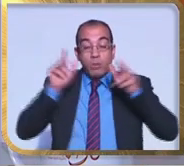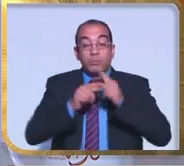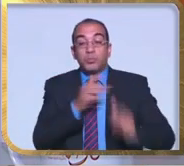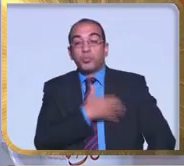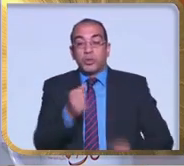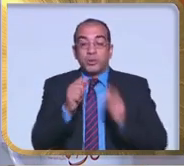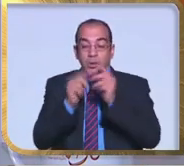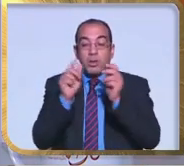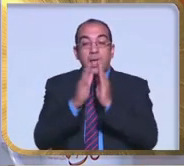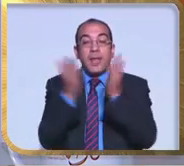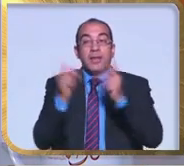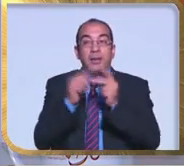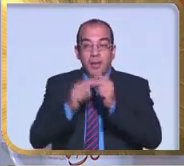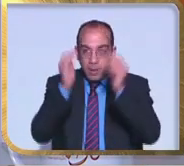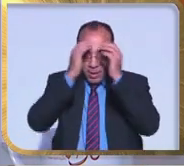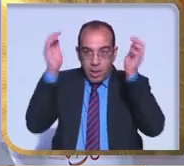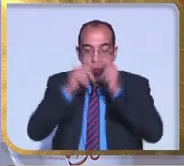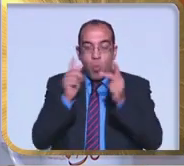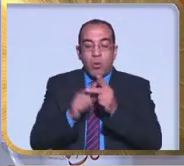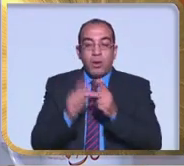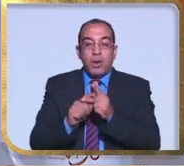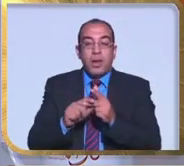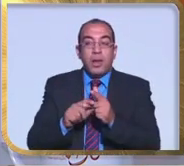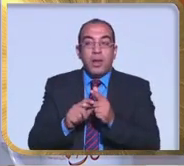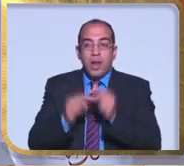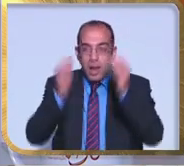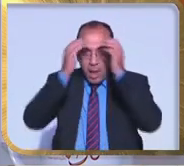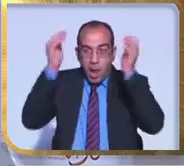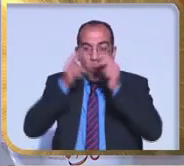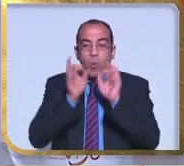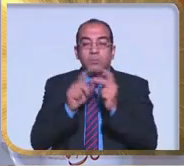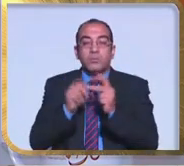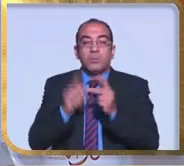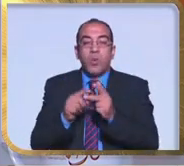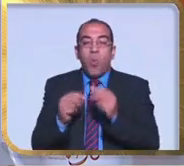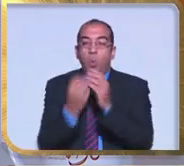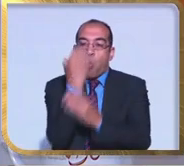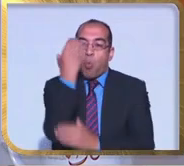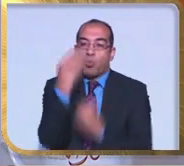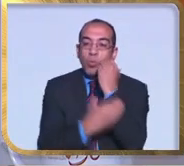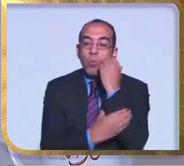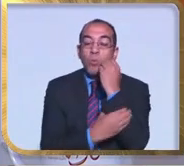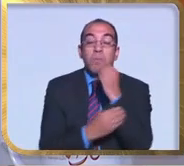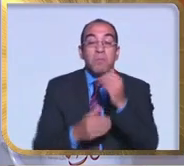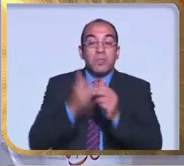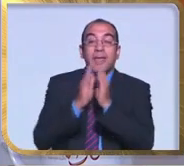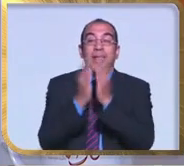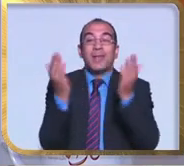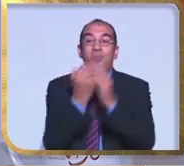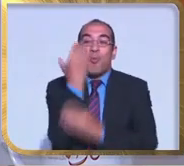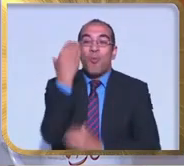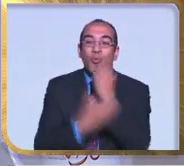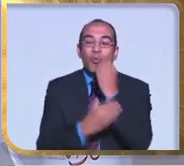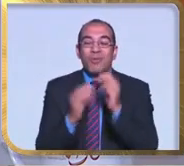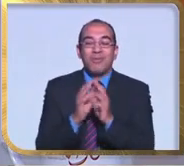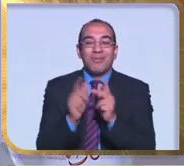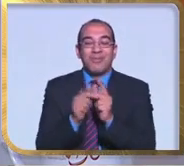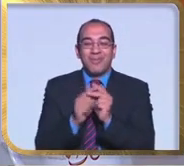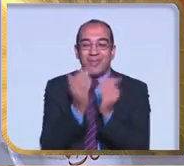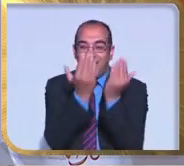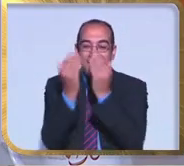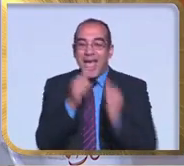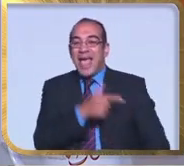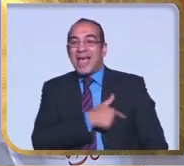البخاري بكتاب العلم، ثم كتاب الوضوء. فكأن كده ما تيجي تقرأ